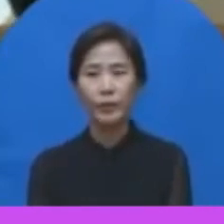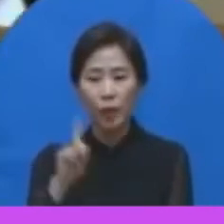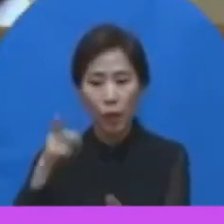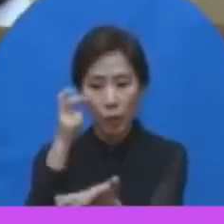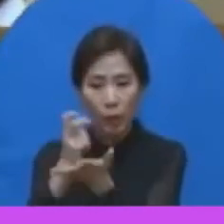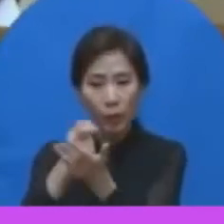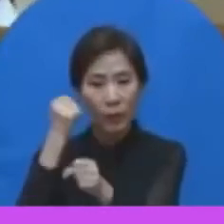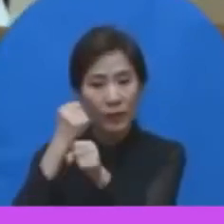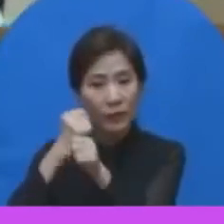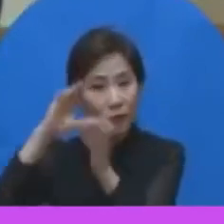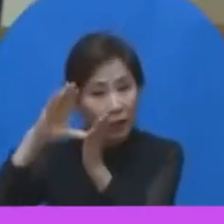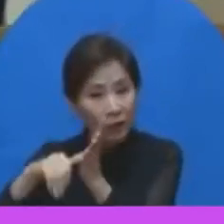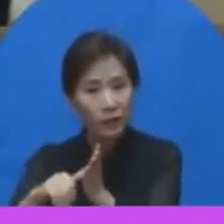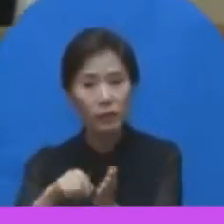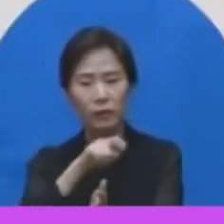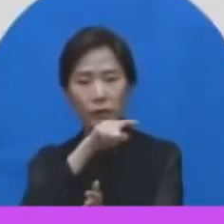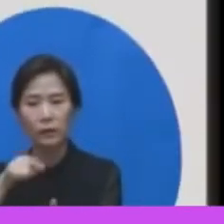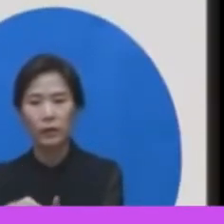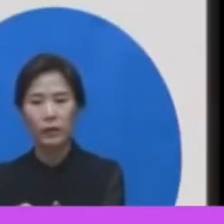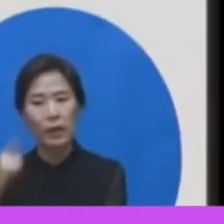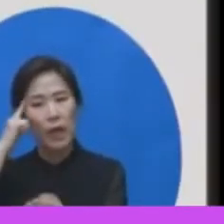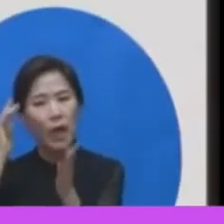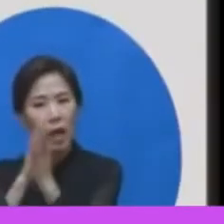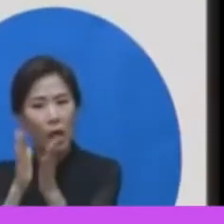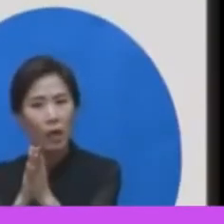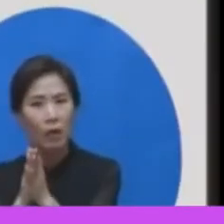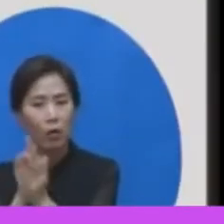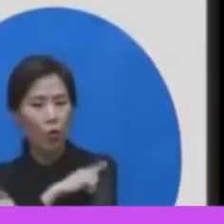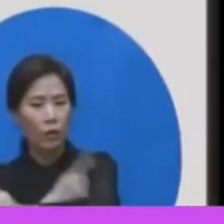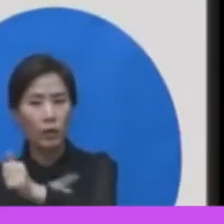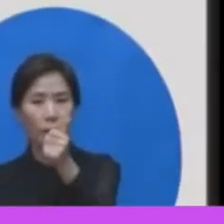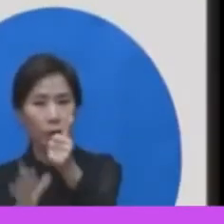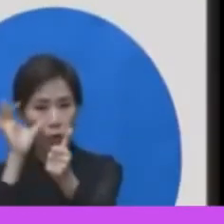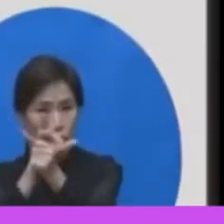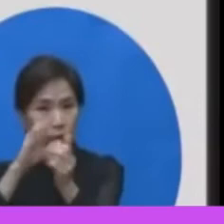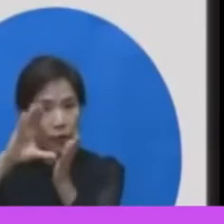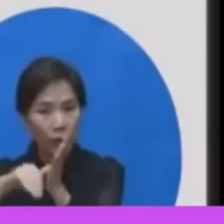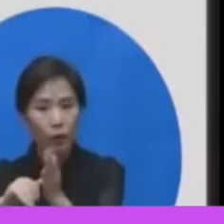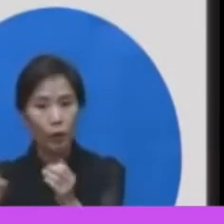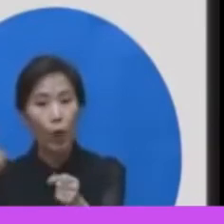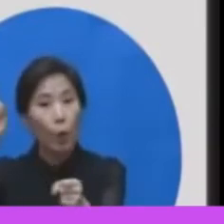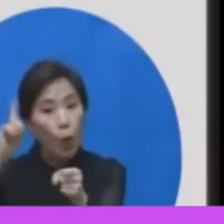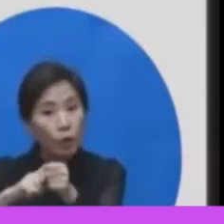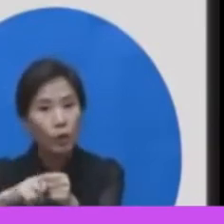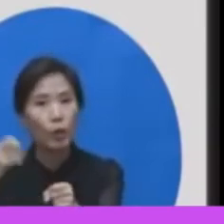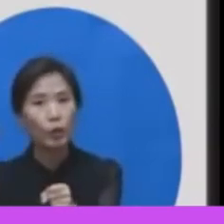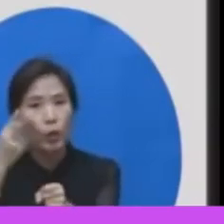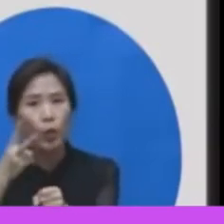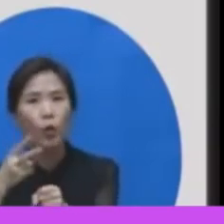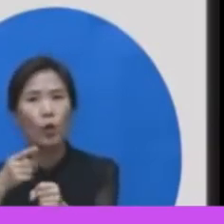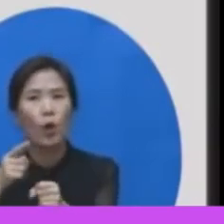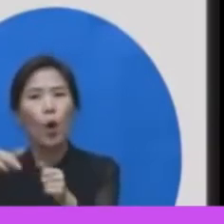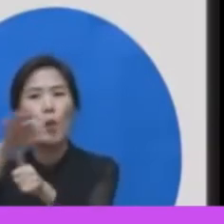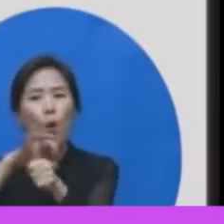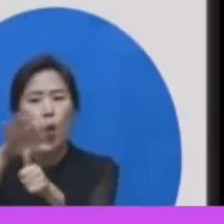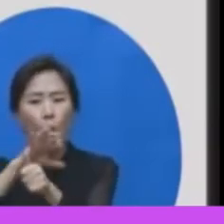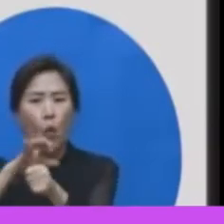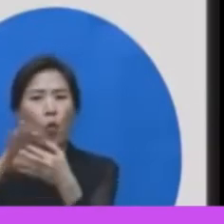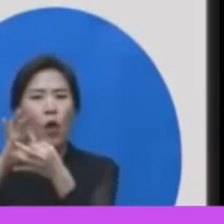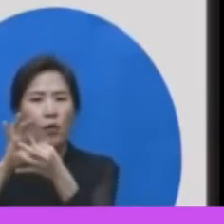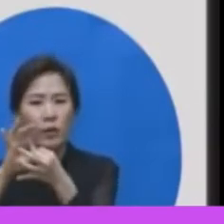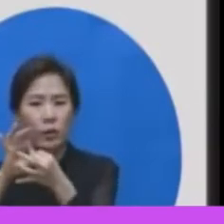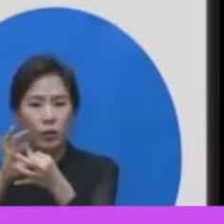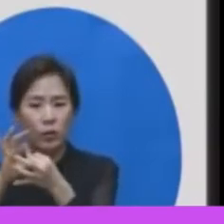기초로 해서 그 재량 행위를 통해서 개별 법률의 목적, 취지와 보호 법리 등에 맞게 근로자 개념